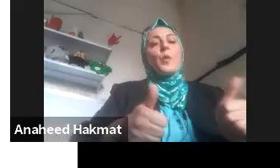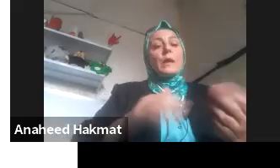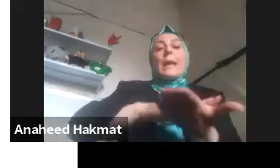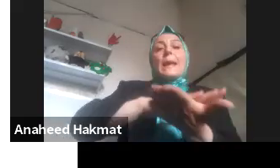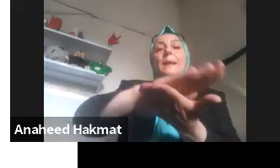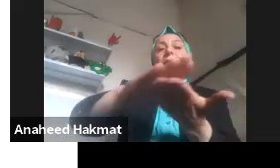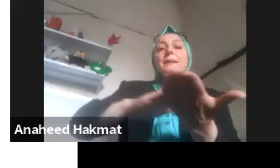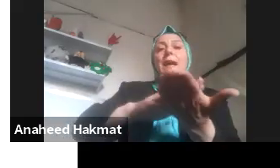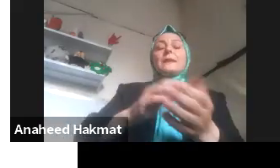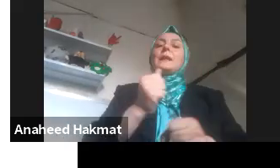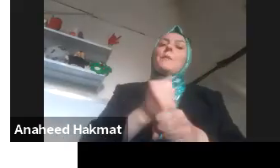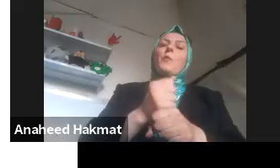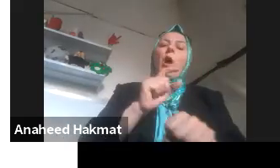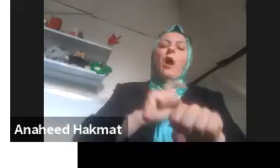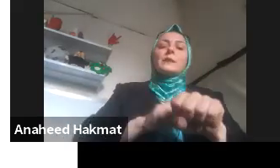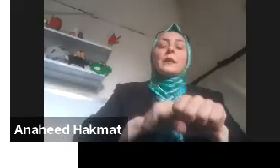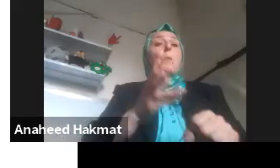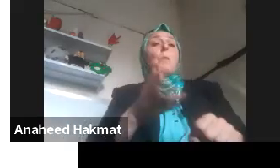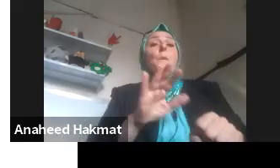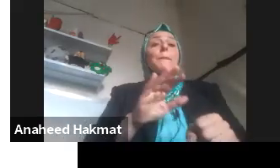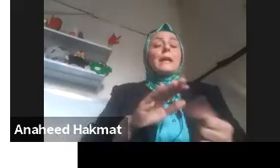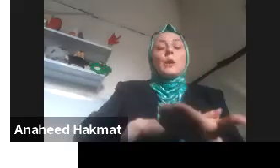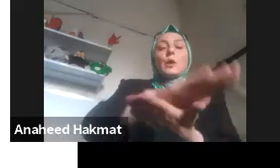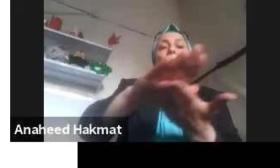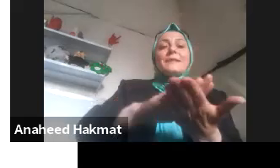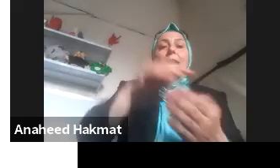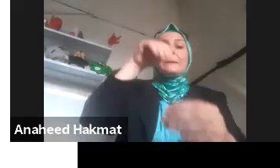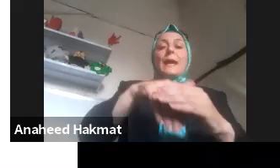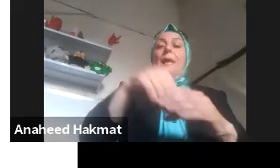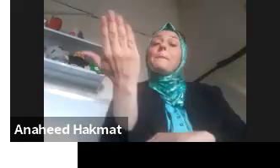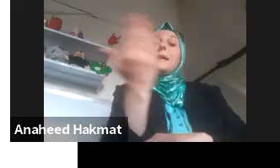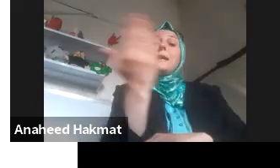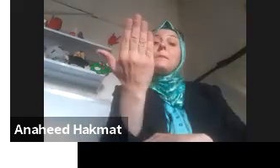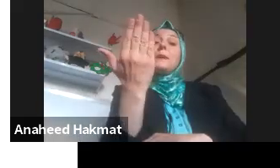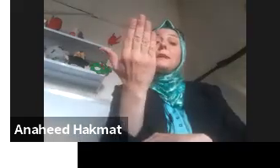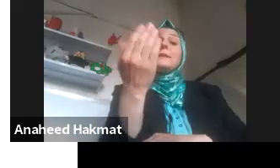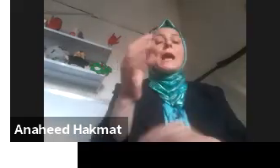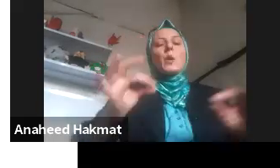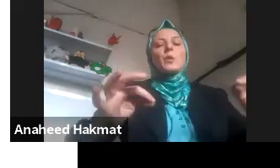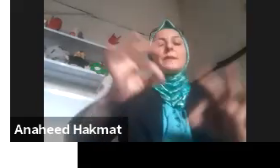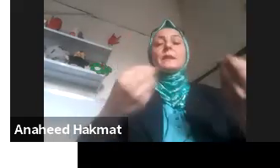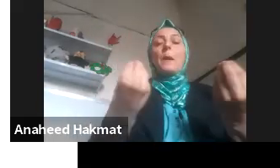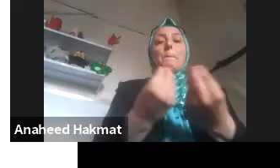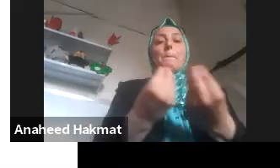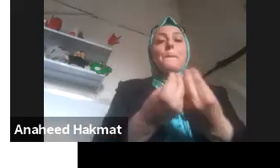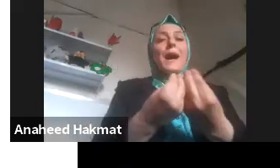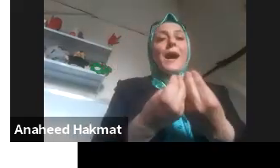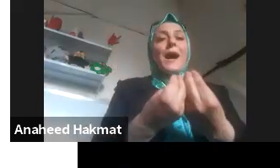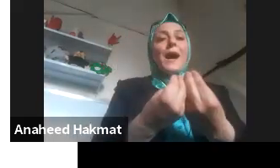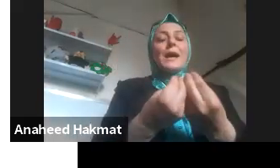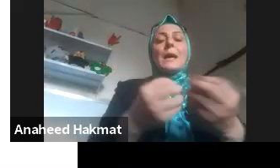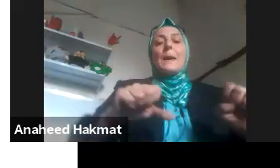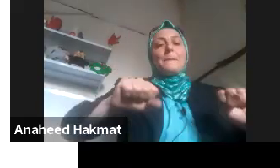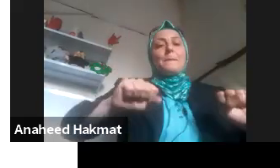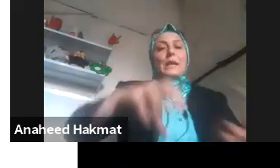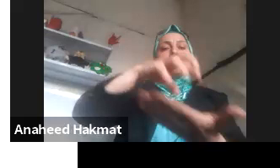يمكن نحتاج نعمل مساحات مؤقتة جوا المدرسة، أو بكون في تنسيق مع خلينا نقول مجالس محلية أو